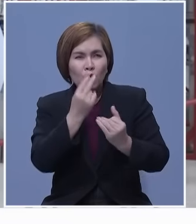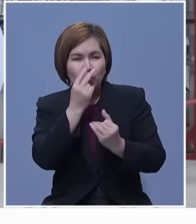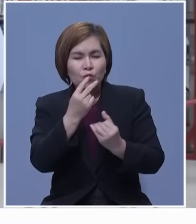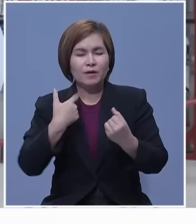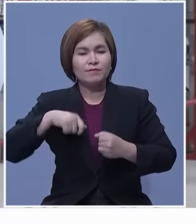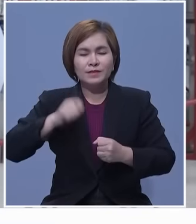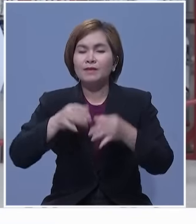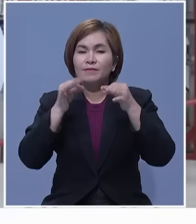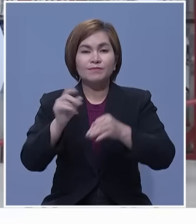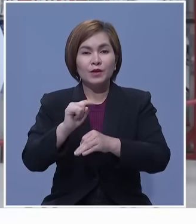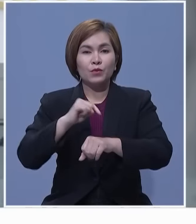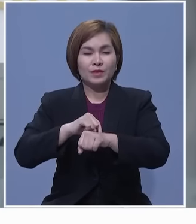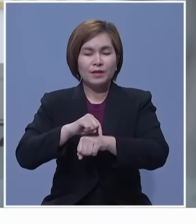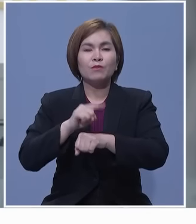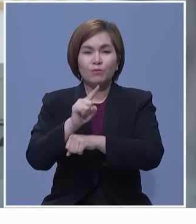วันนี้ค่ะ